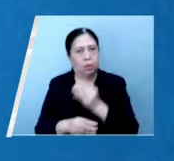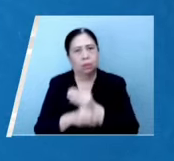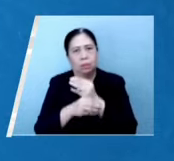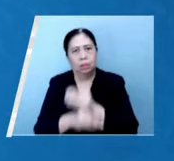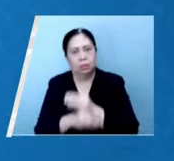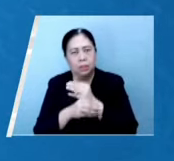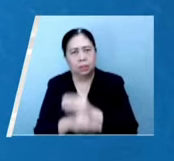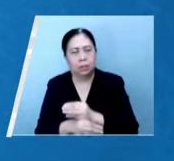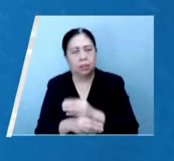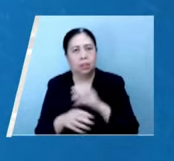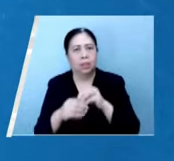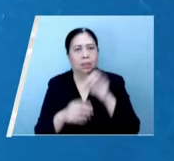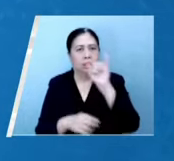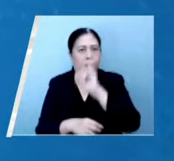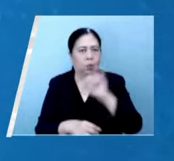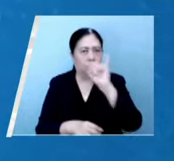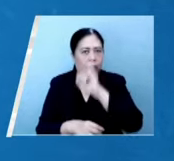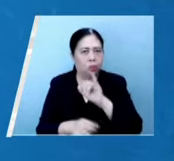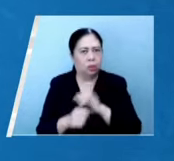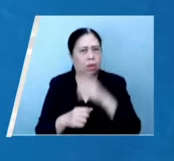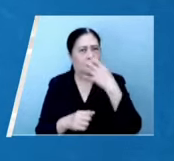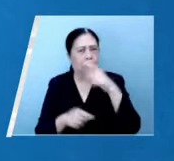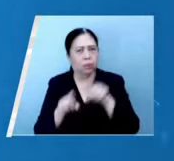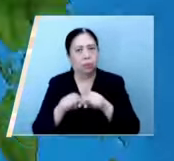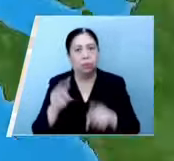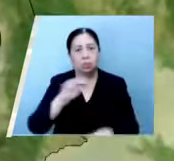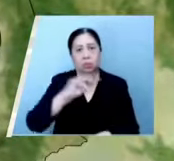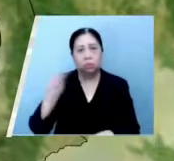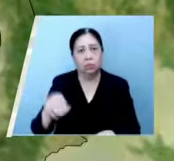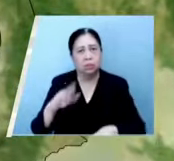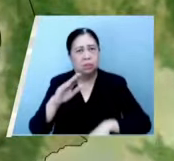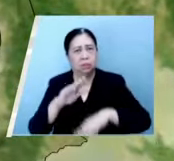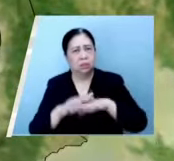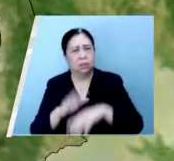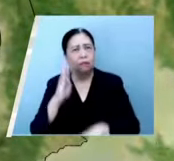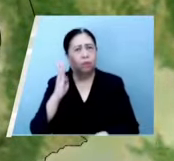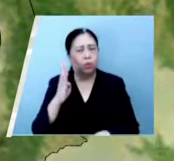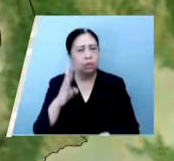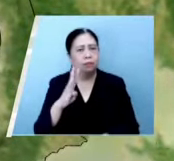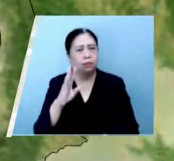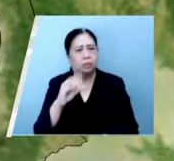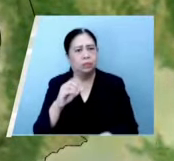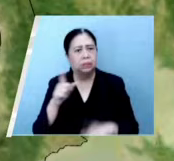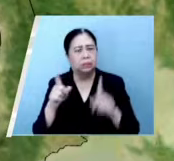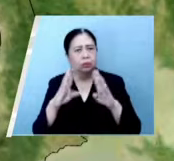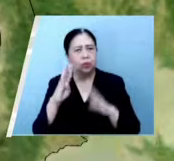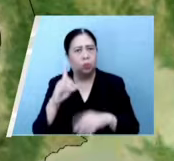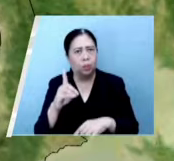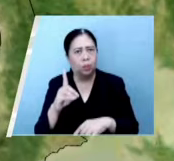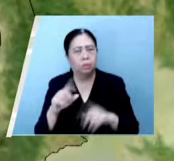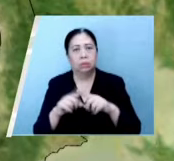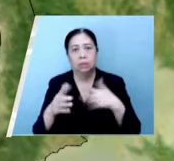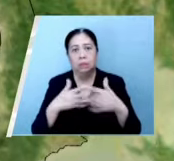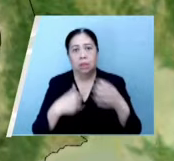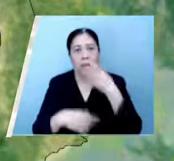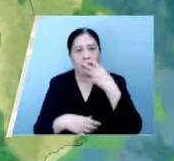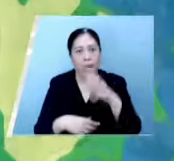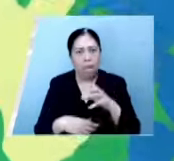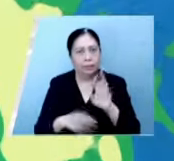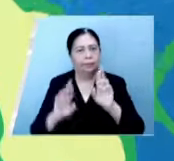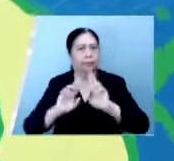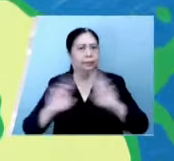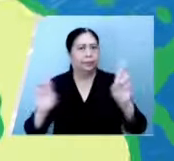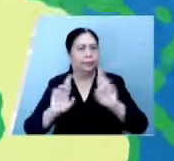Dumangas, Iloilo. Mainit din sa Metro Manila dahil aabot yan sa 40 at 41 degrees Celsius. Pero kahit mainit, paghandaan pa rin ang